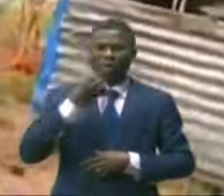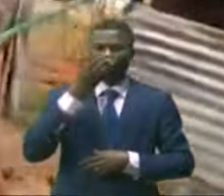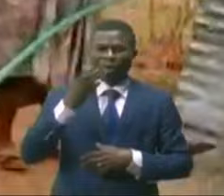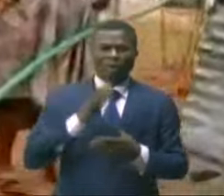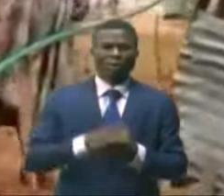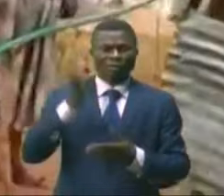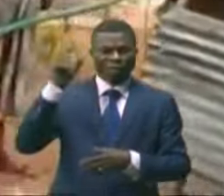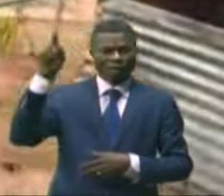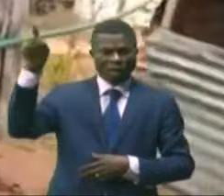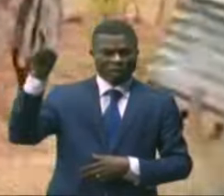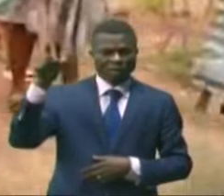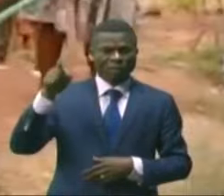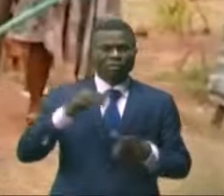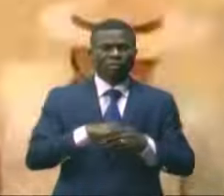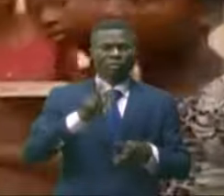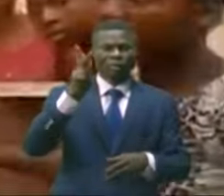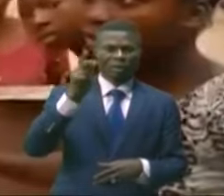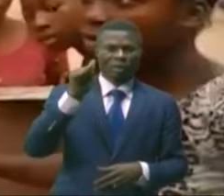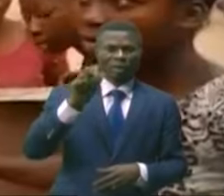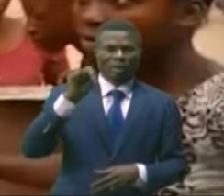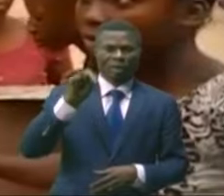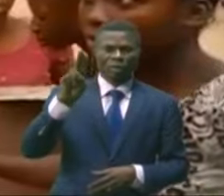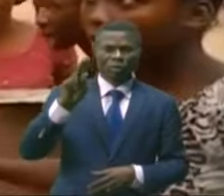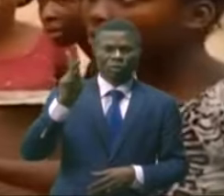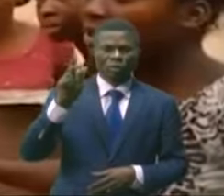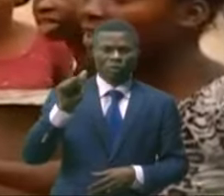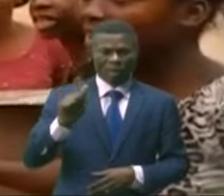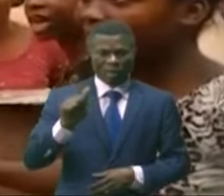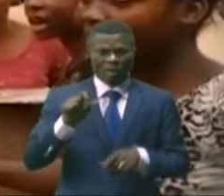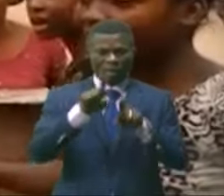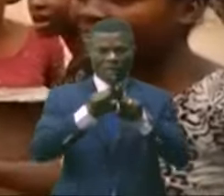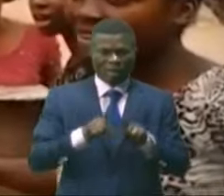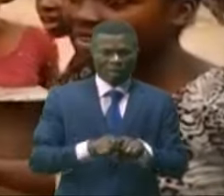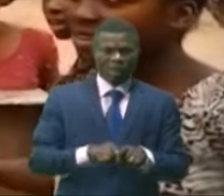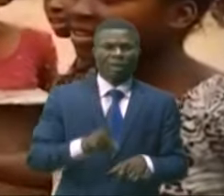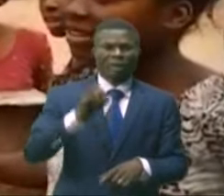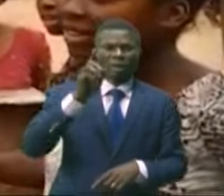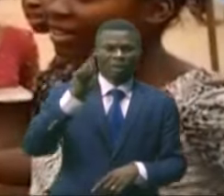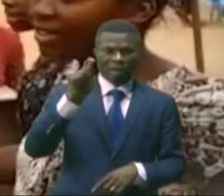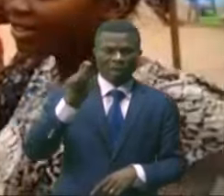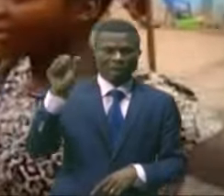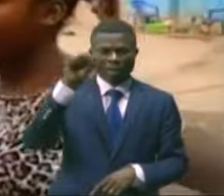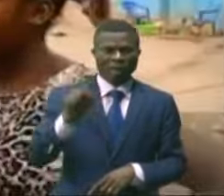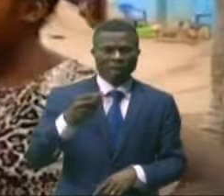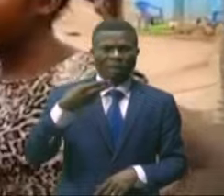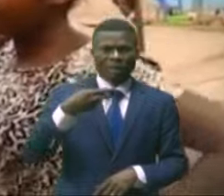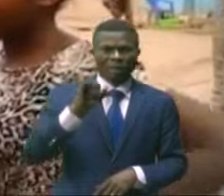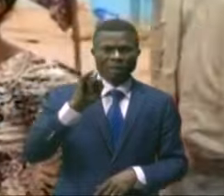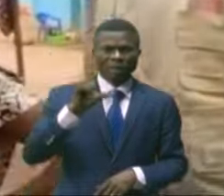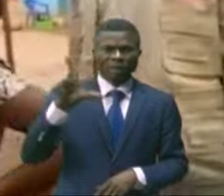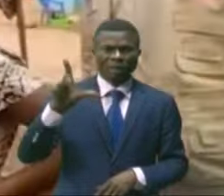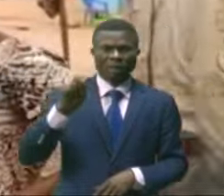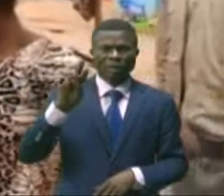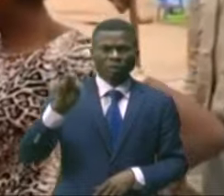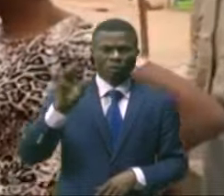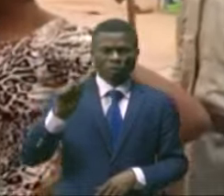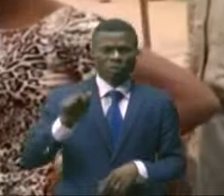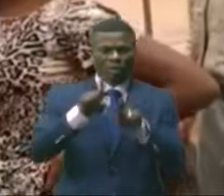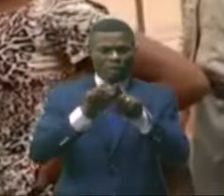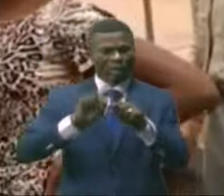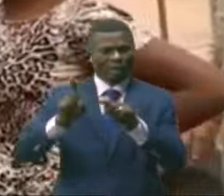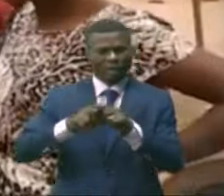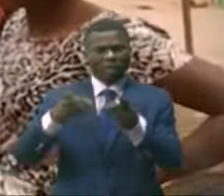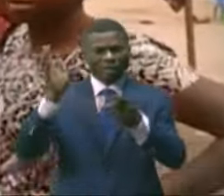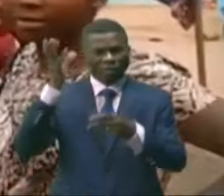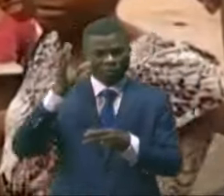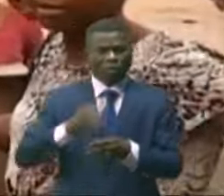Bianchi, à Kanyuka, à Tshilumba, à Mwambambouyi, où il y a